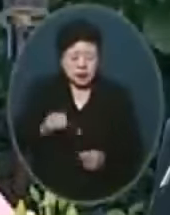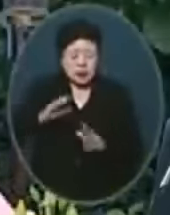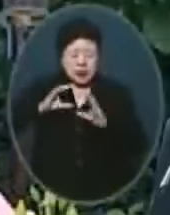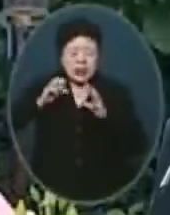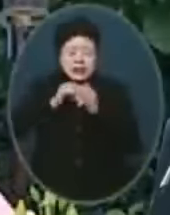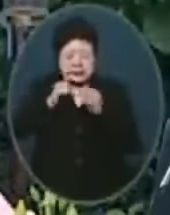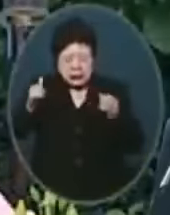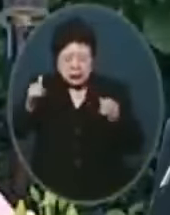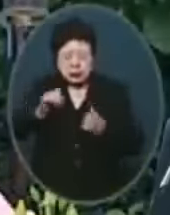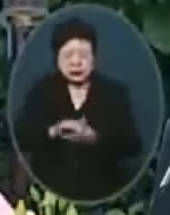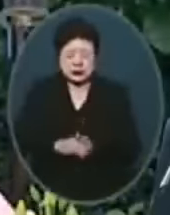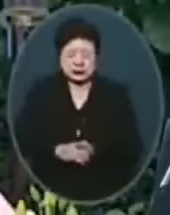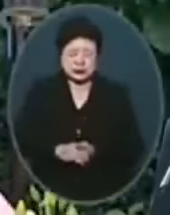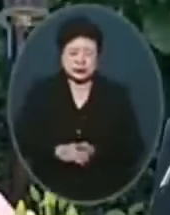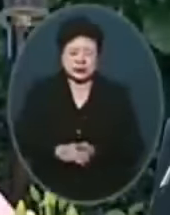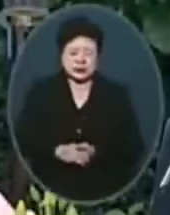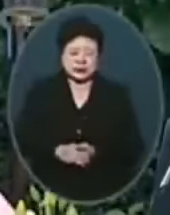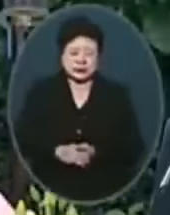천국인으로서